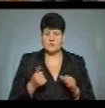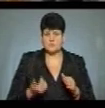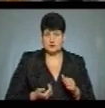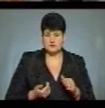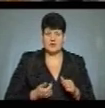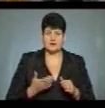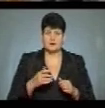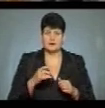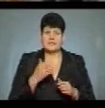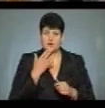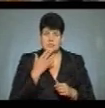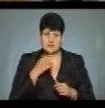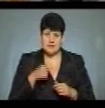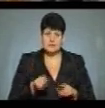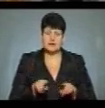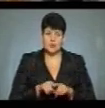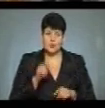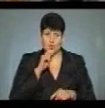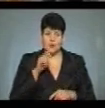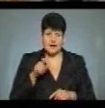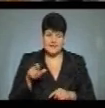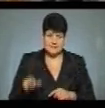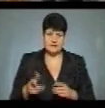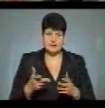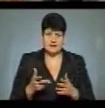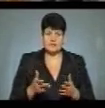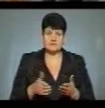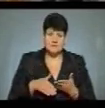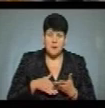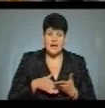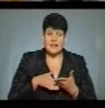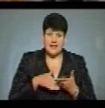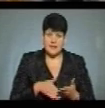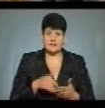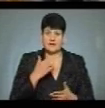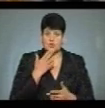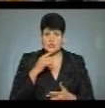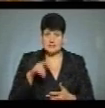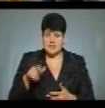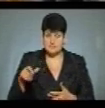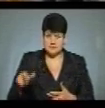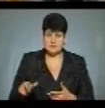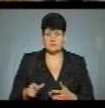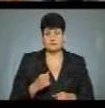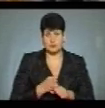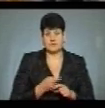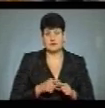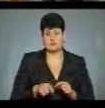без громадянства. І також українців, які сприяли іноземним громадянам у скоєнні